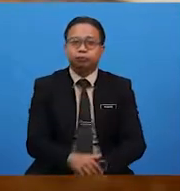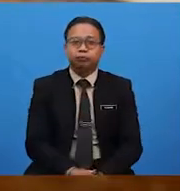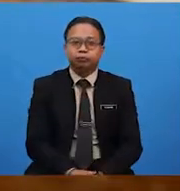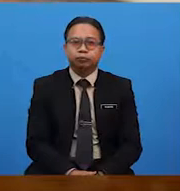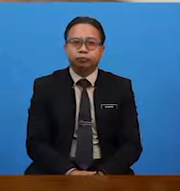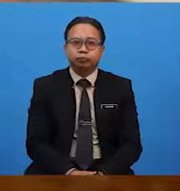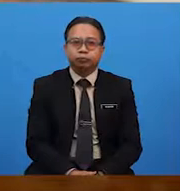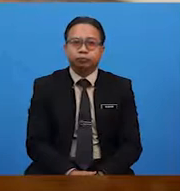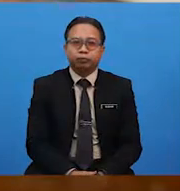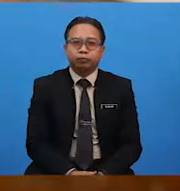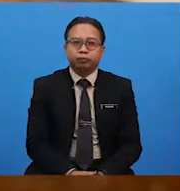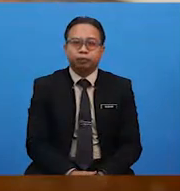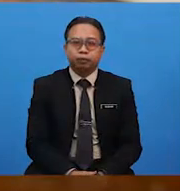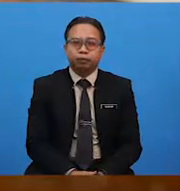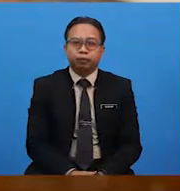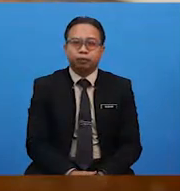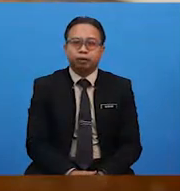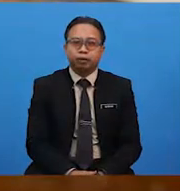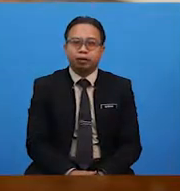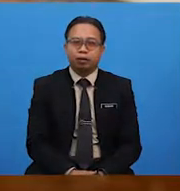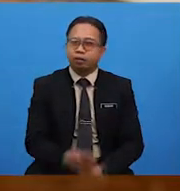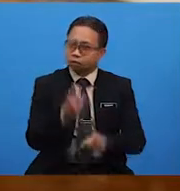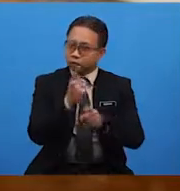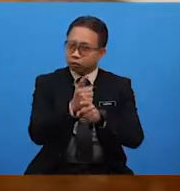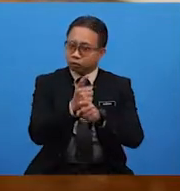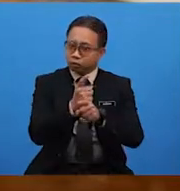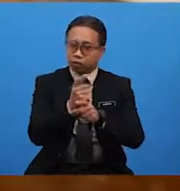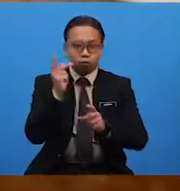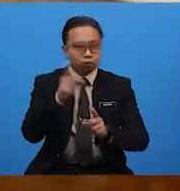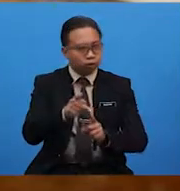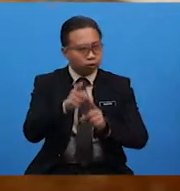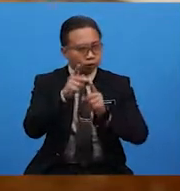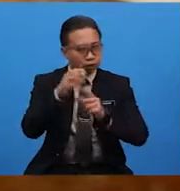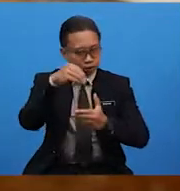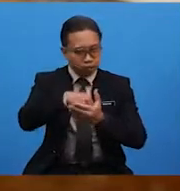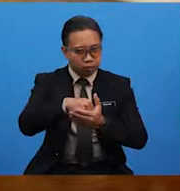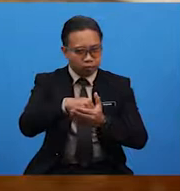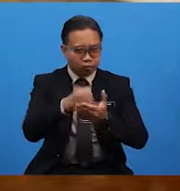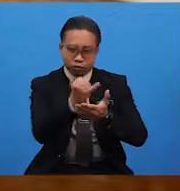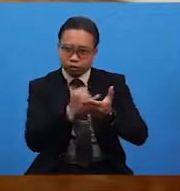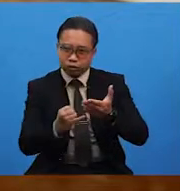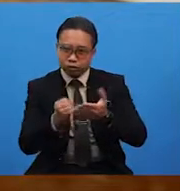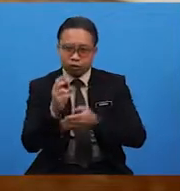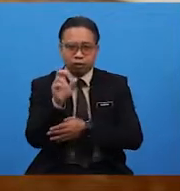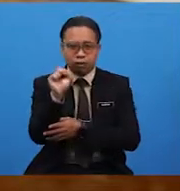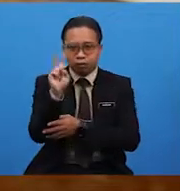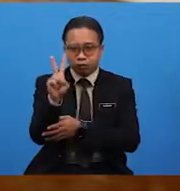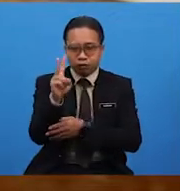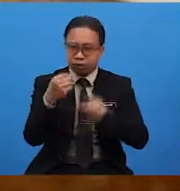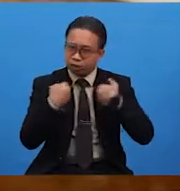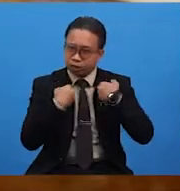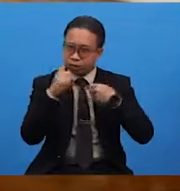kece gede-gede gula pakai sebenarnya warna secara khususnya aliran dalam seni bisul terbentuk apabila